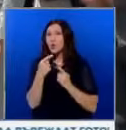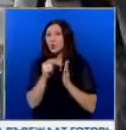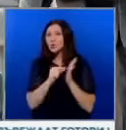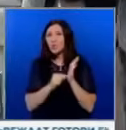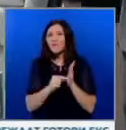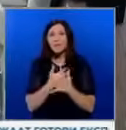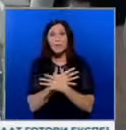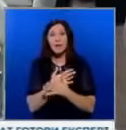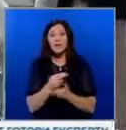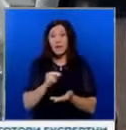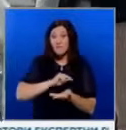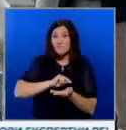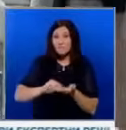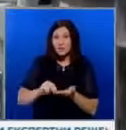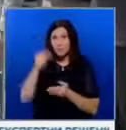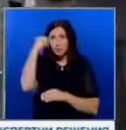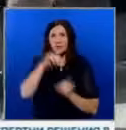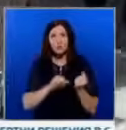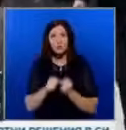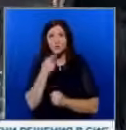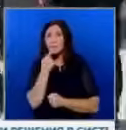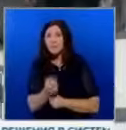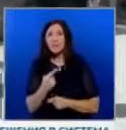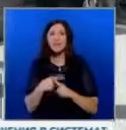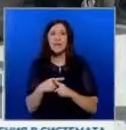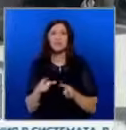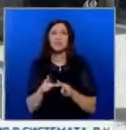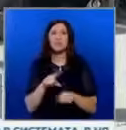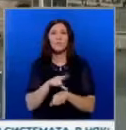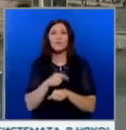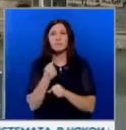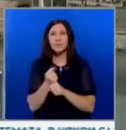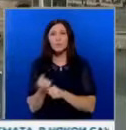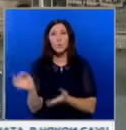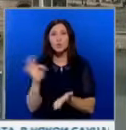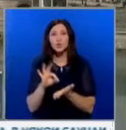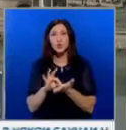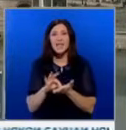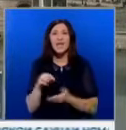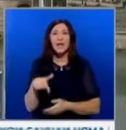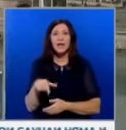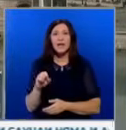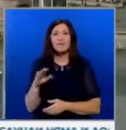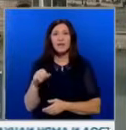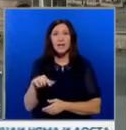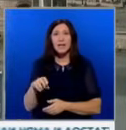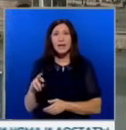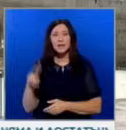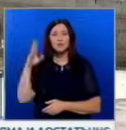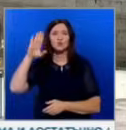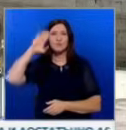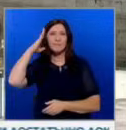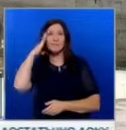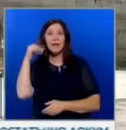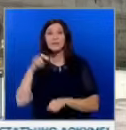Албания да впише българите в Конституцията, пита Християн Мицкоски по време на работната визита в Гевгелия. Служебният премиер Димитър